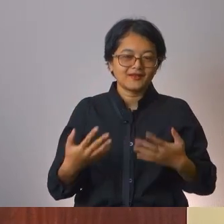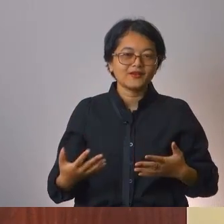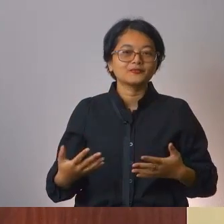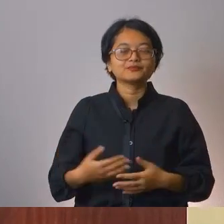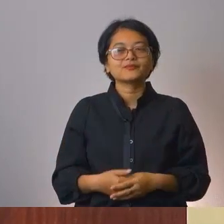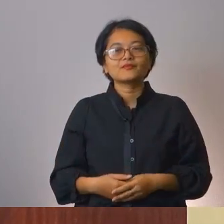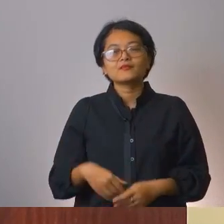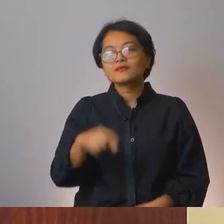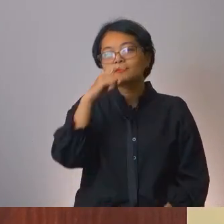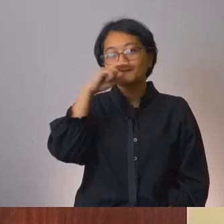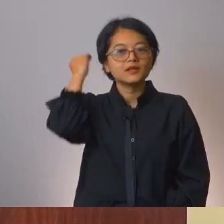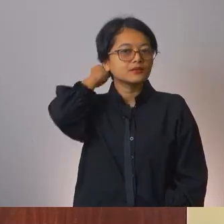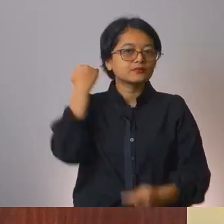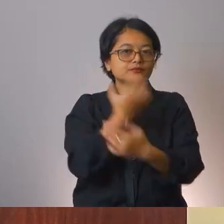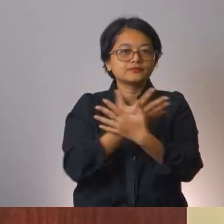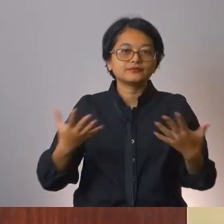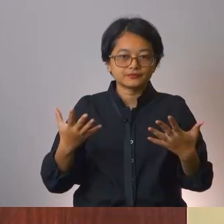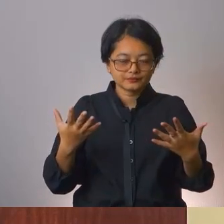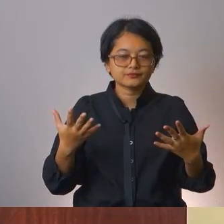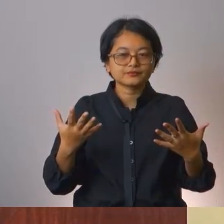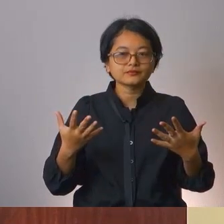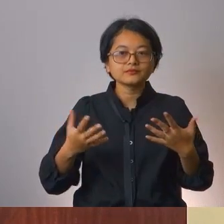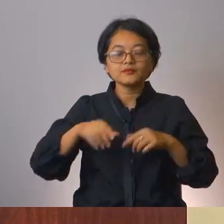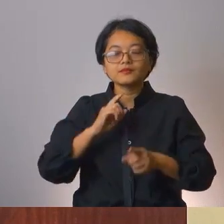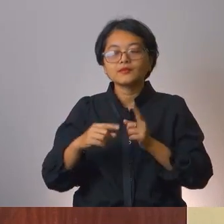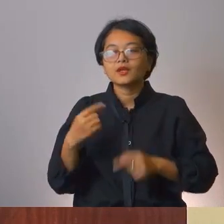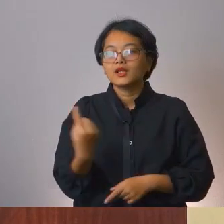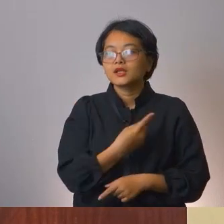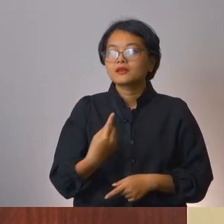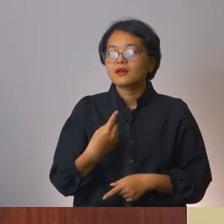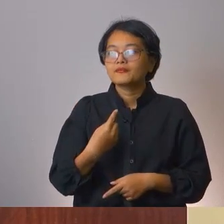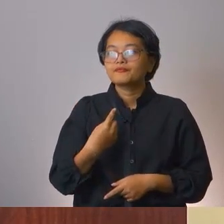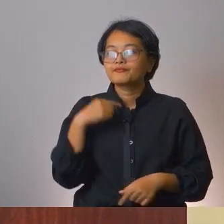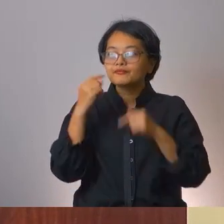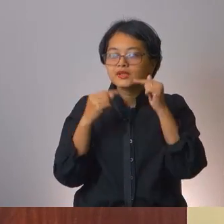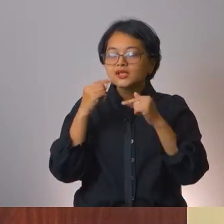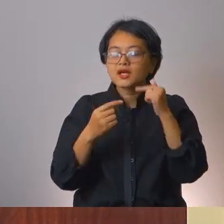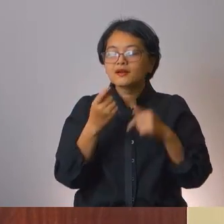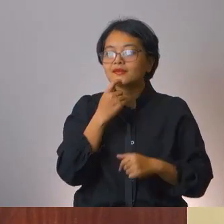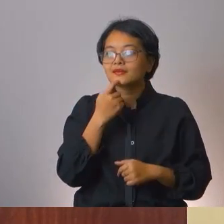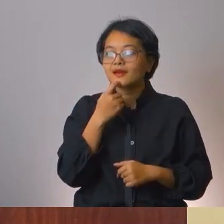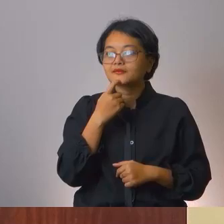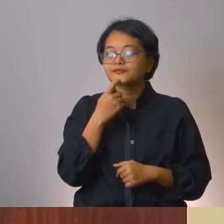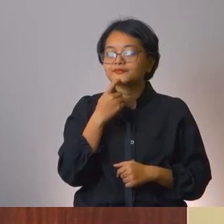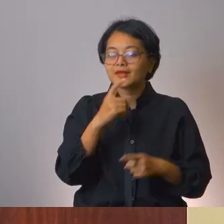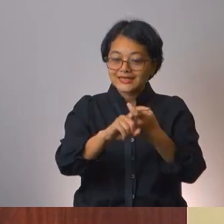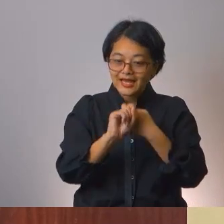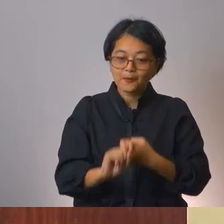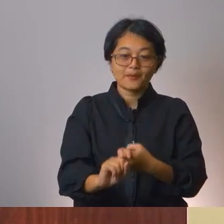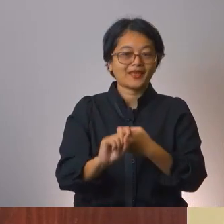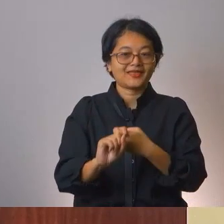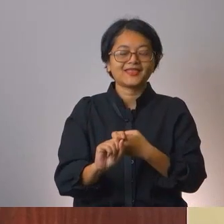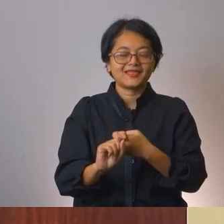Bapak, Ibu, Saudara, bicara tentang sahabat atau persahabatan, saya pilih satu